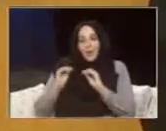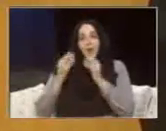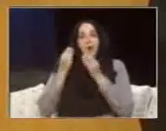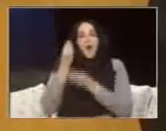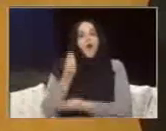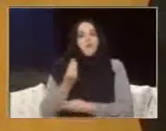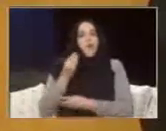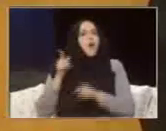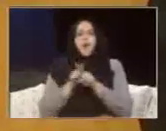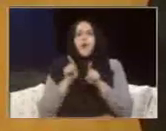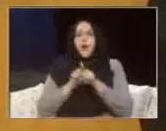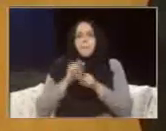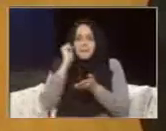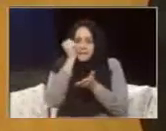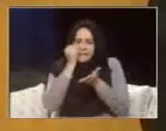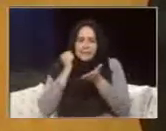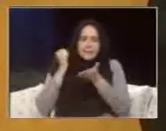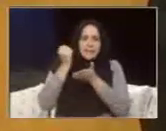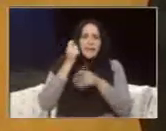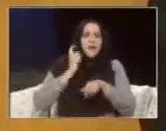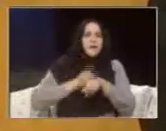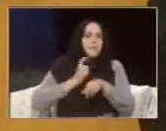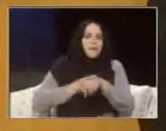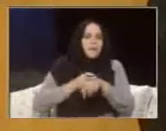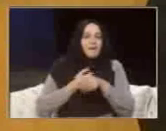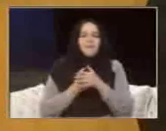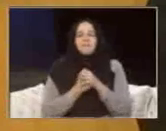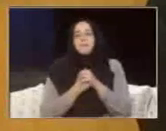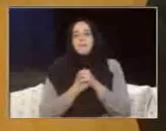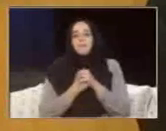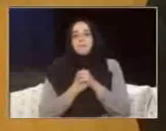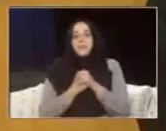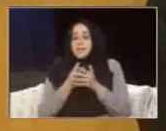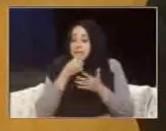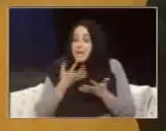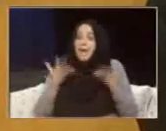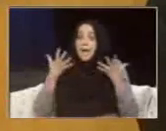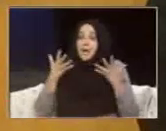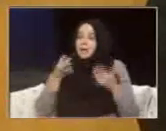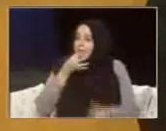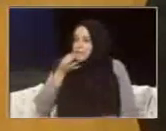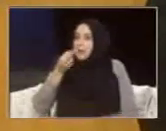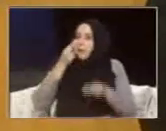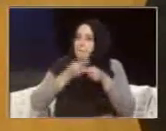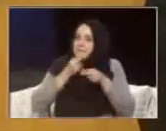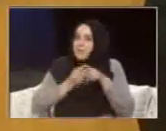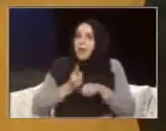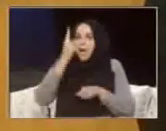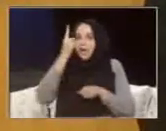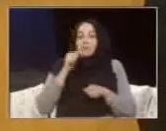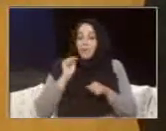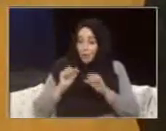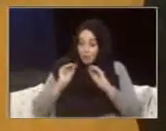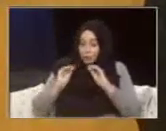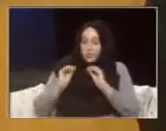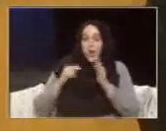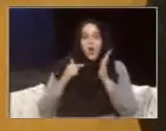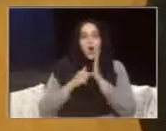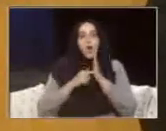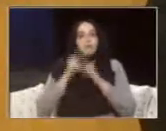كما يقولون كما يقول الحكماء. فقال يا غلام، قال له أولا سم الله، يعني لابد من الأشياء أنها